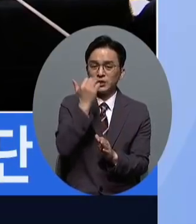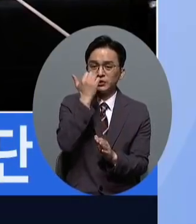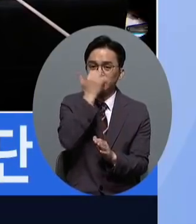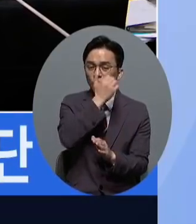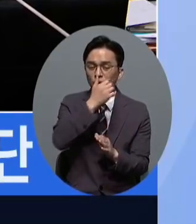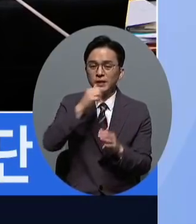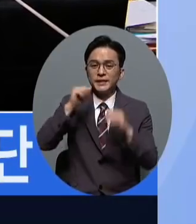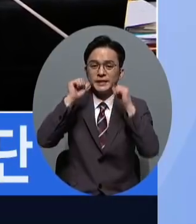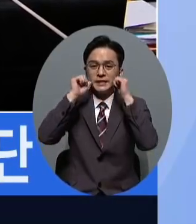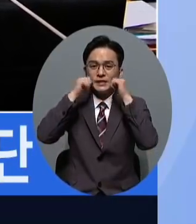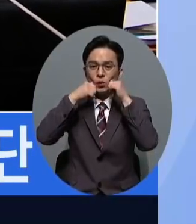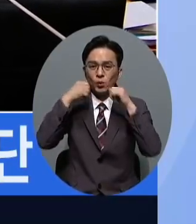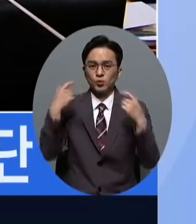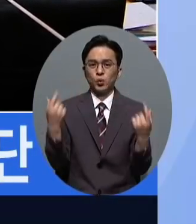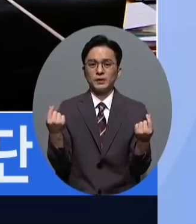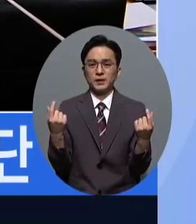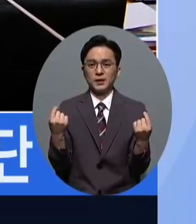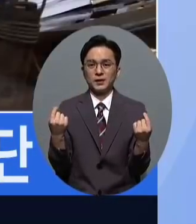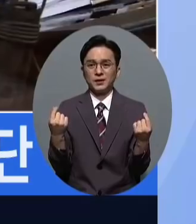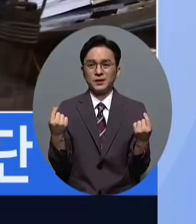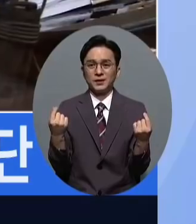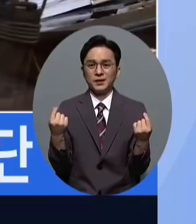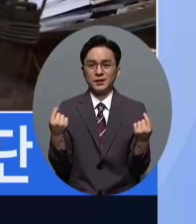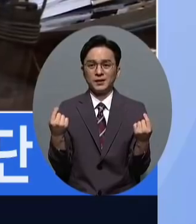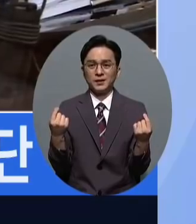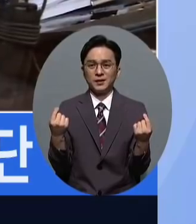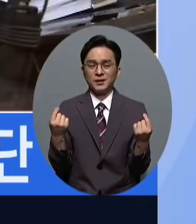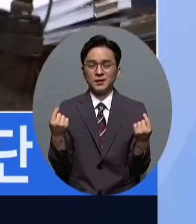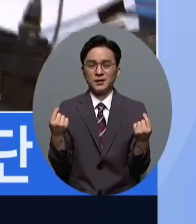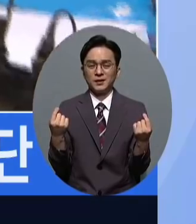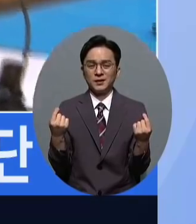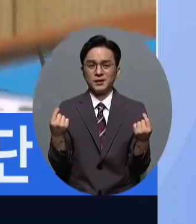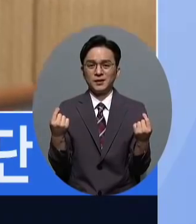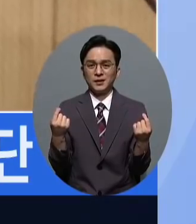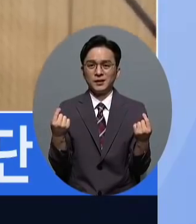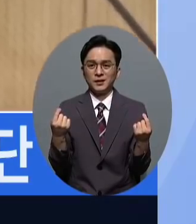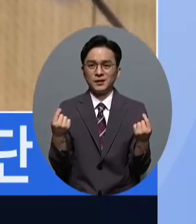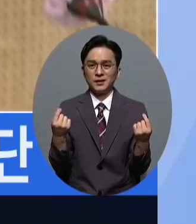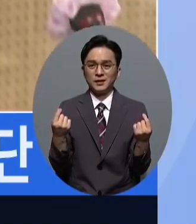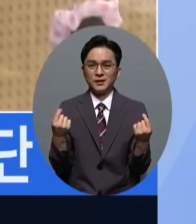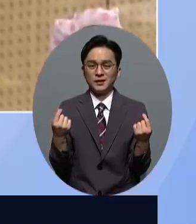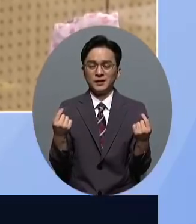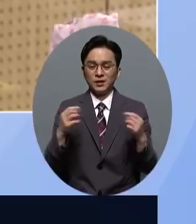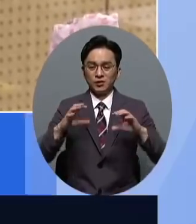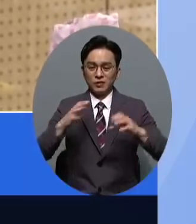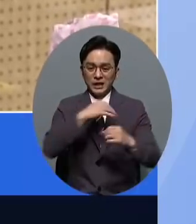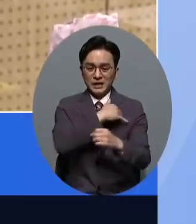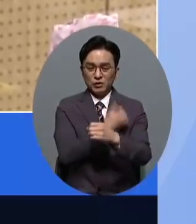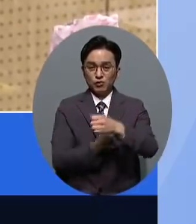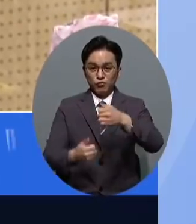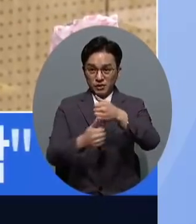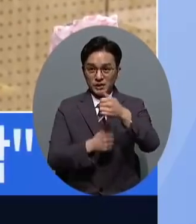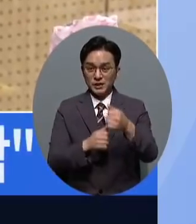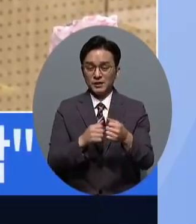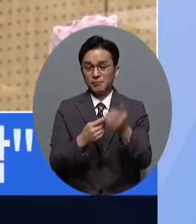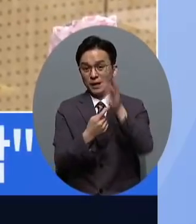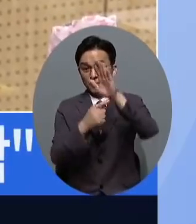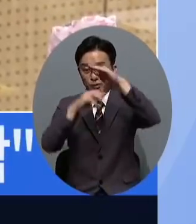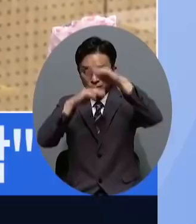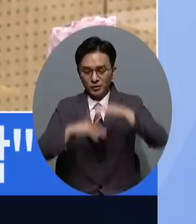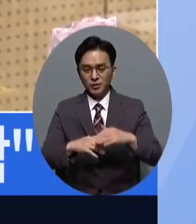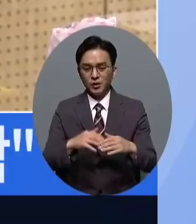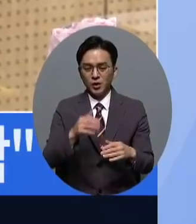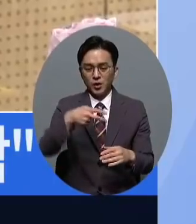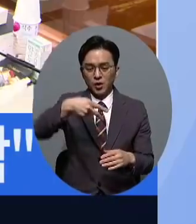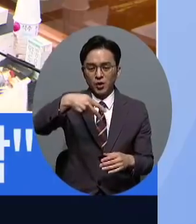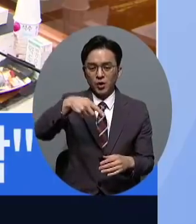관련해서 성희롱이란 개념에서 그 중에 하나 포함된다라고 하는 것이지 성폭행이라고 규정하지는 않았다. 라는 겁니다. 예. 현재 이것을 문제